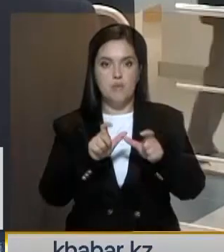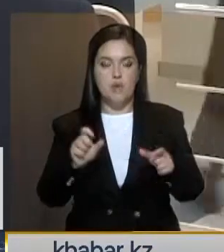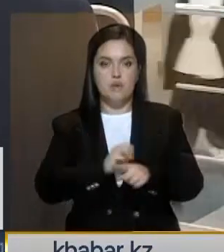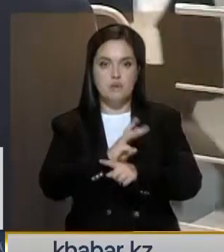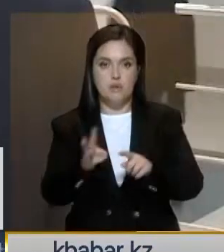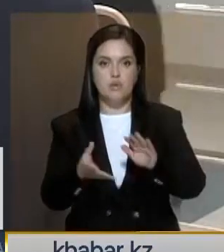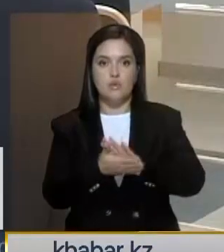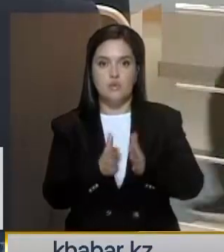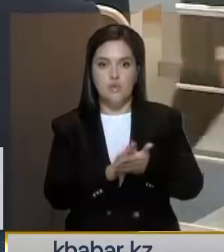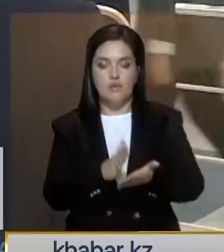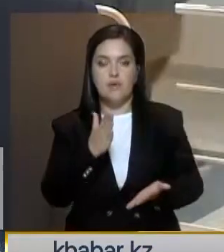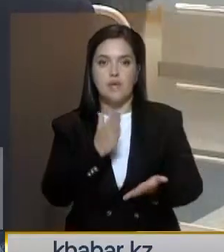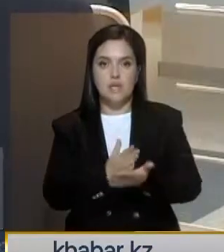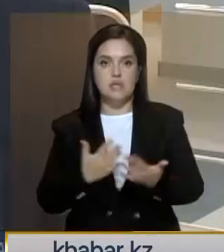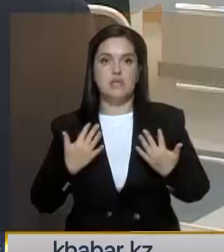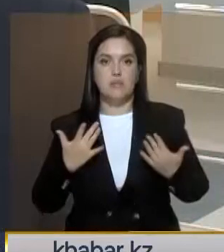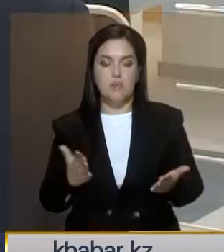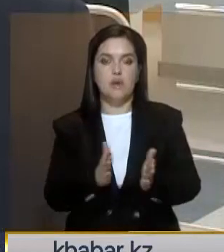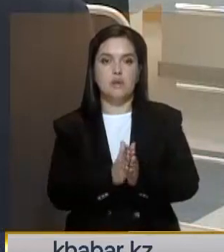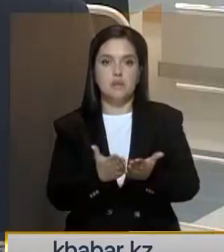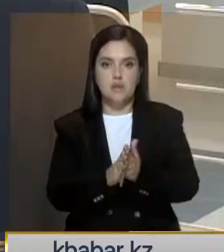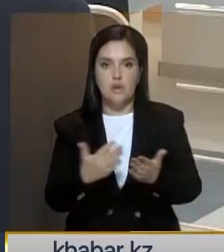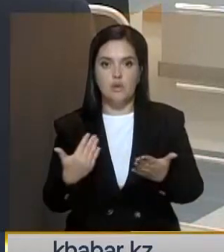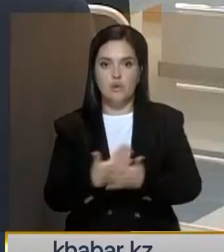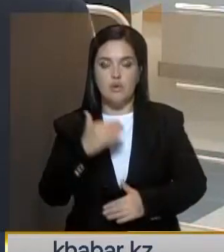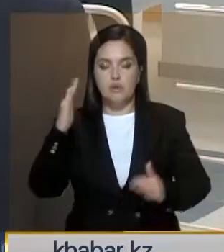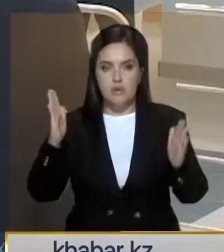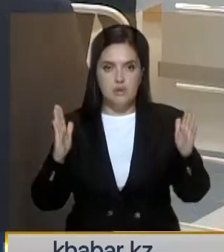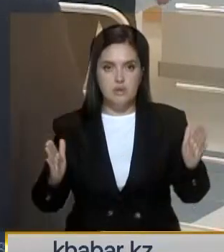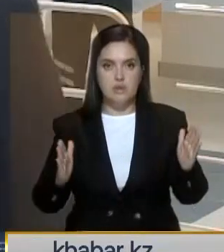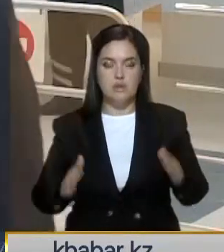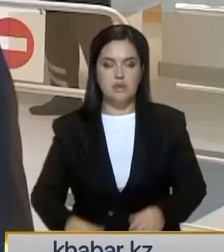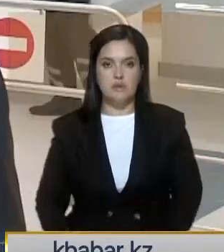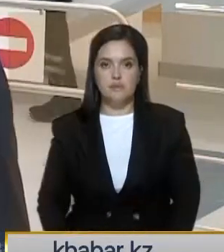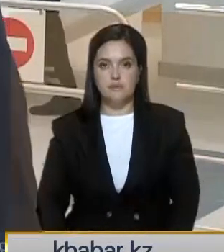все условия, когда есть необходимые книги, новые доски, все по последнему слову техники.